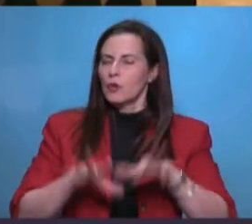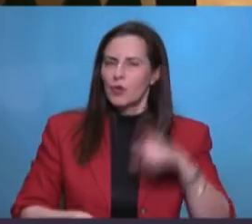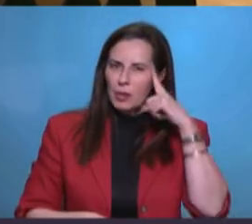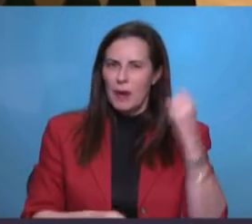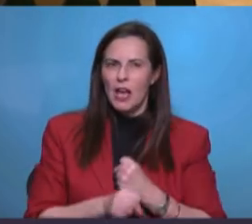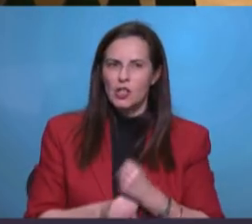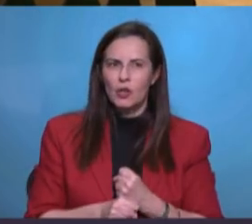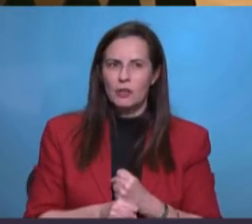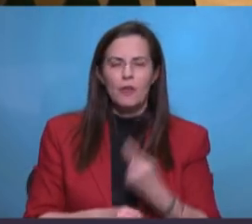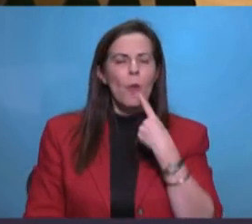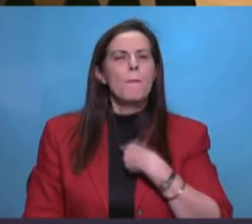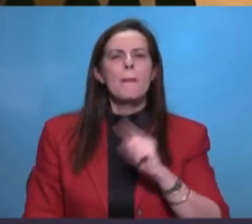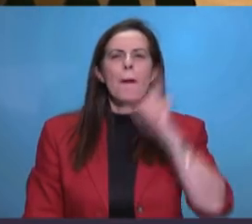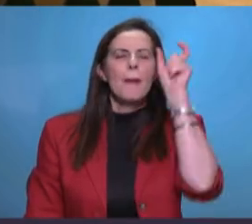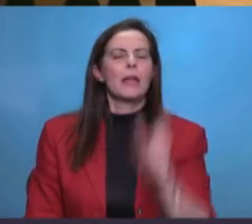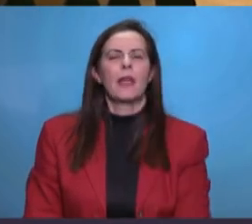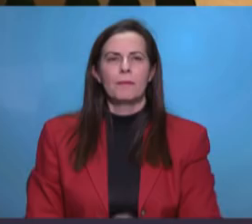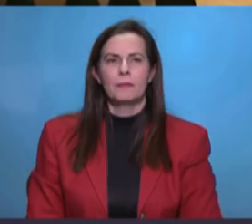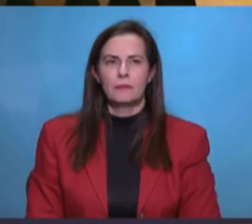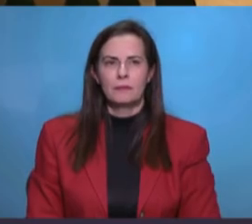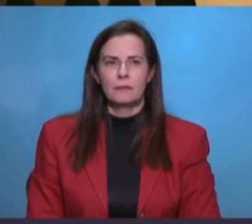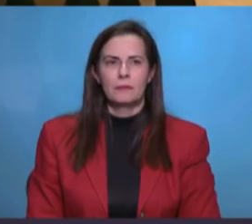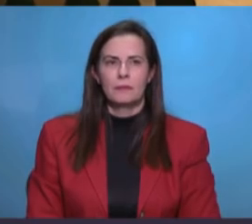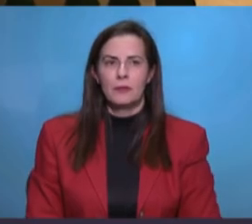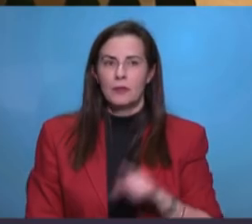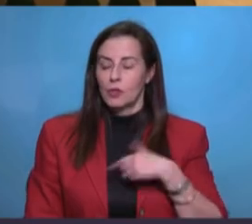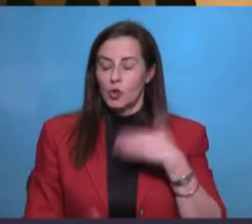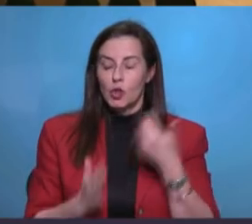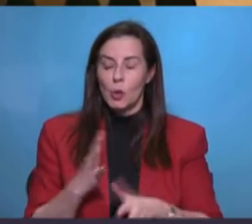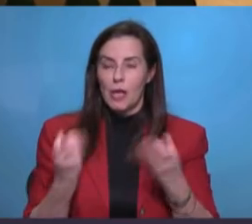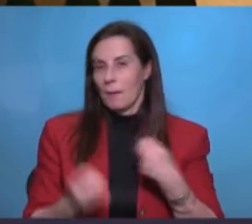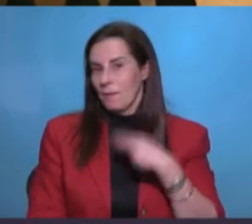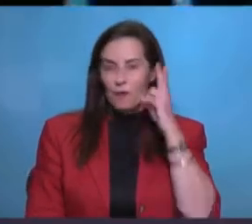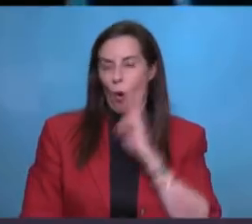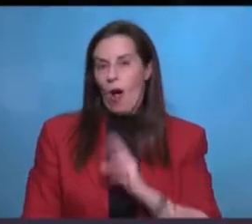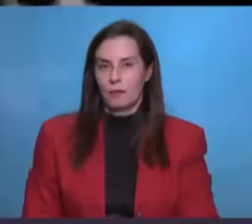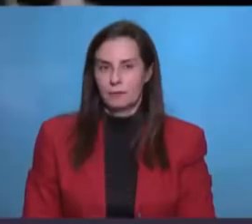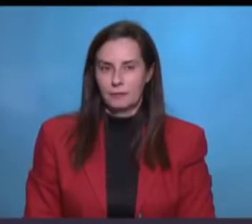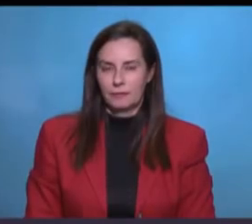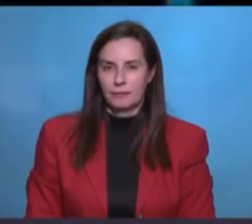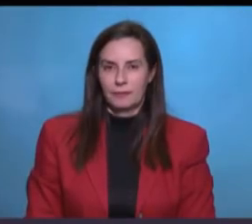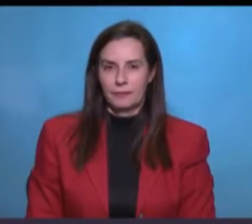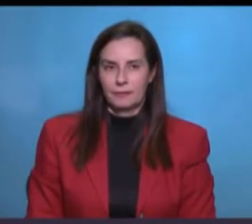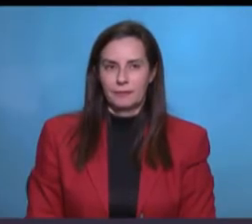לעשות, ואומר לי מי הבן אדם? זה היה חוסך לי כל כך הרבה מבוכה.